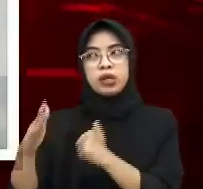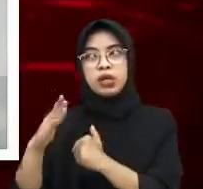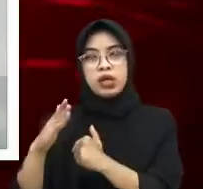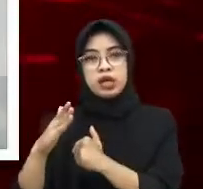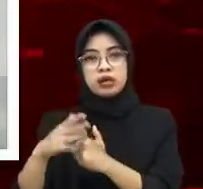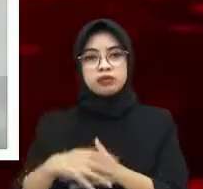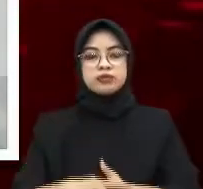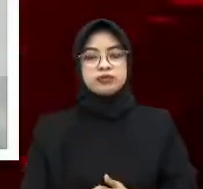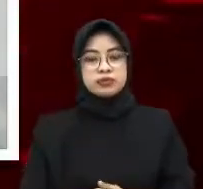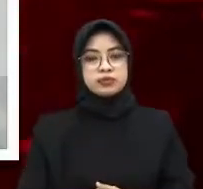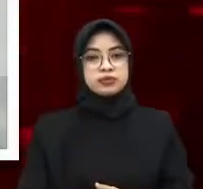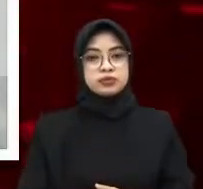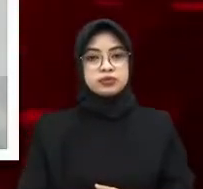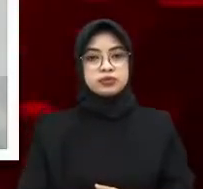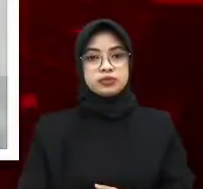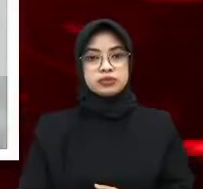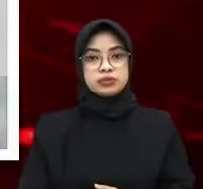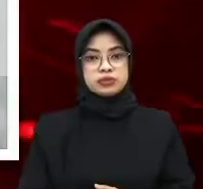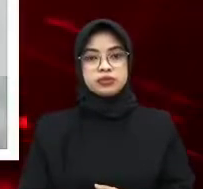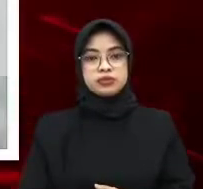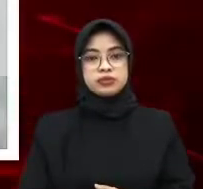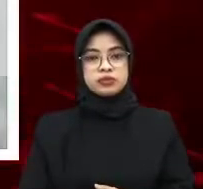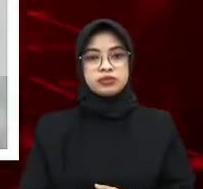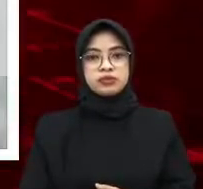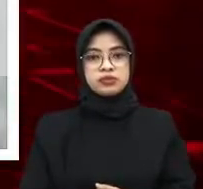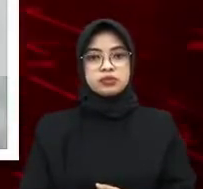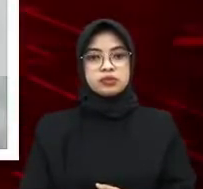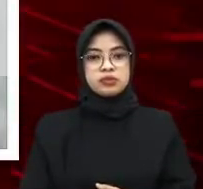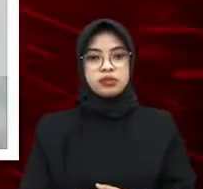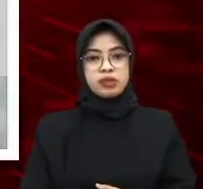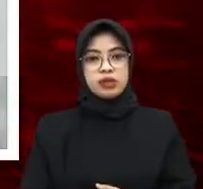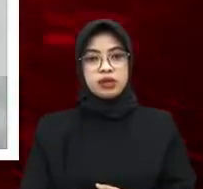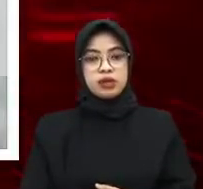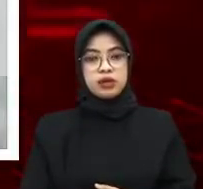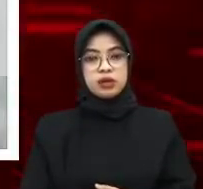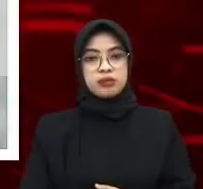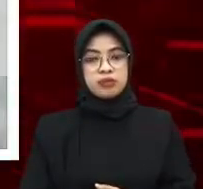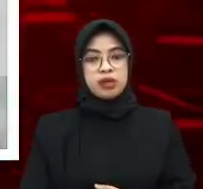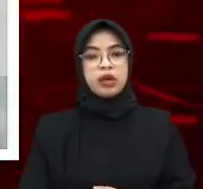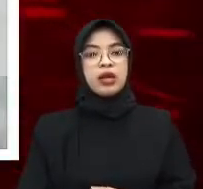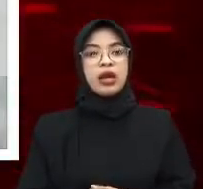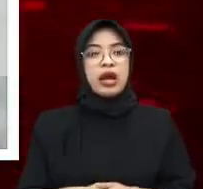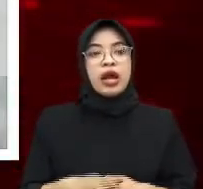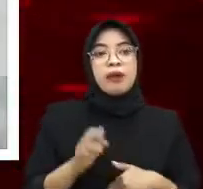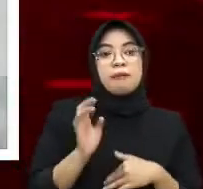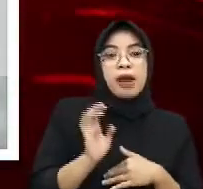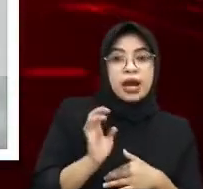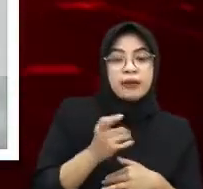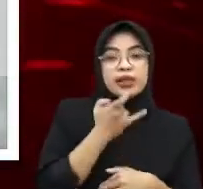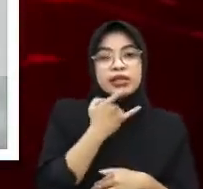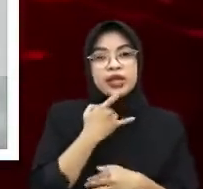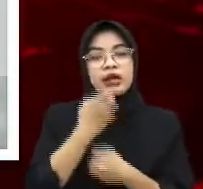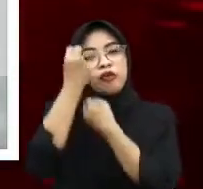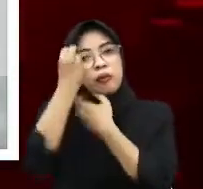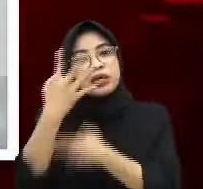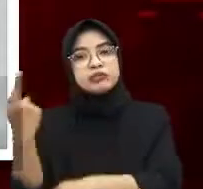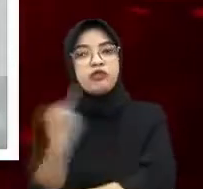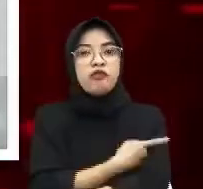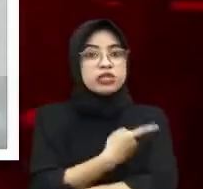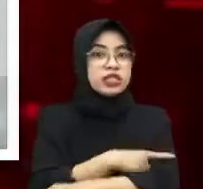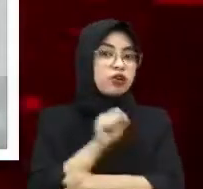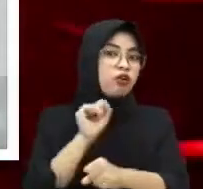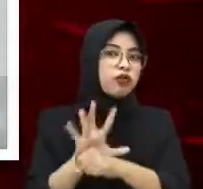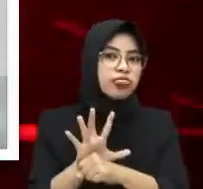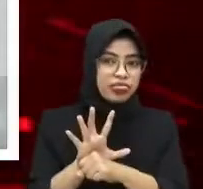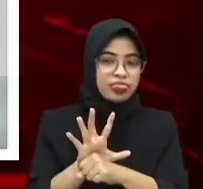Dan akhir-akhir ini yang paling dominan adalah isu terkait dengan hoax vaksin COVID-19. Kami mencatat